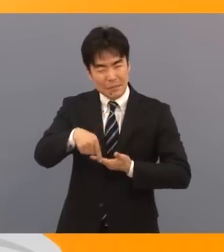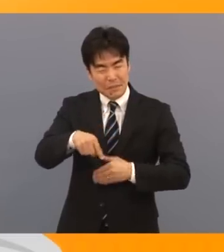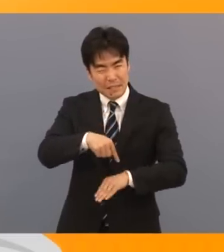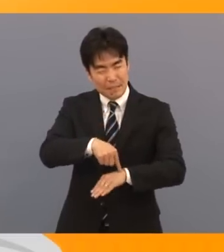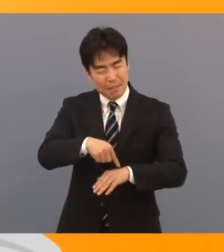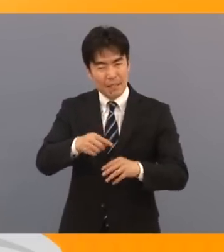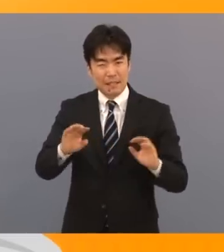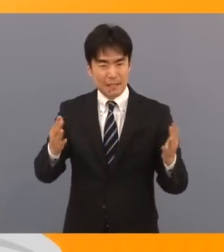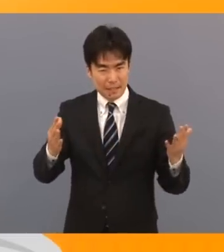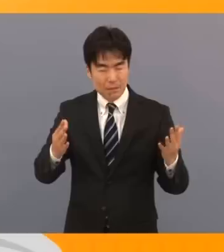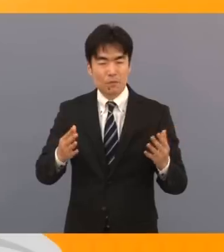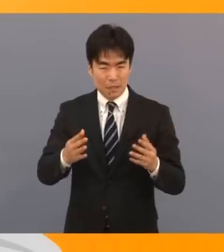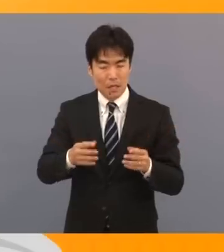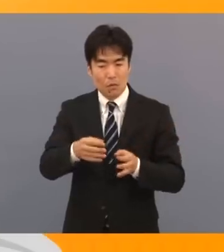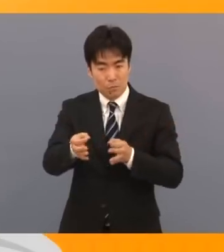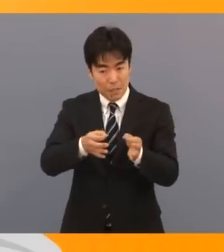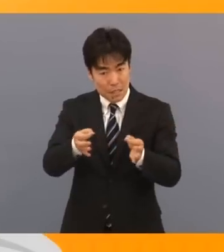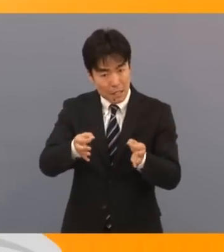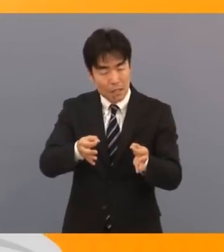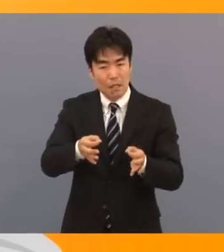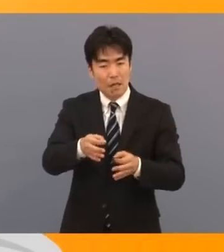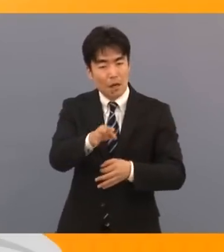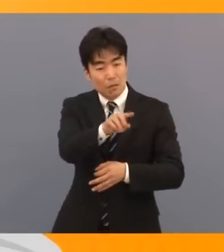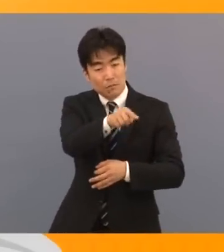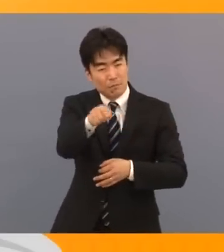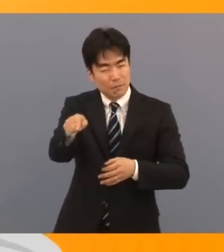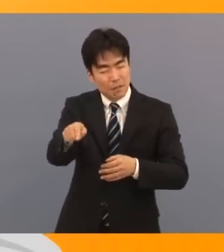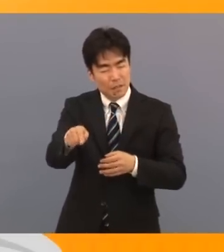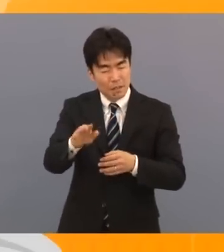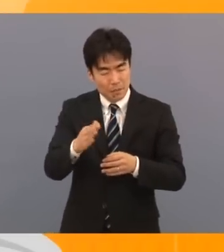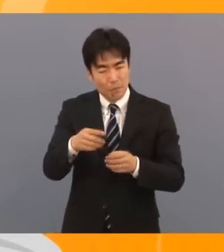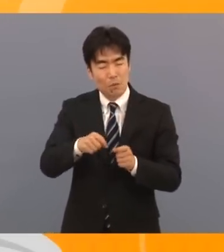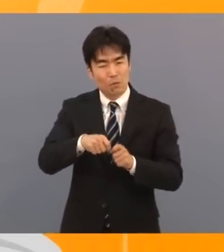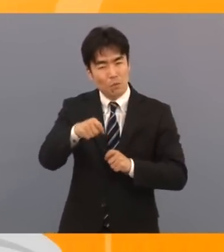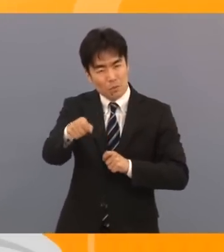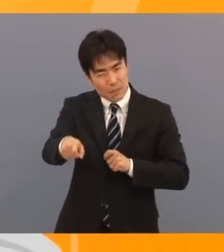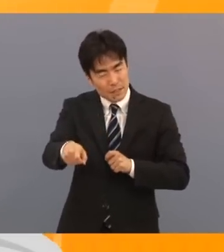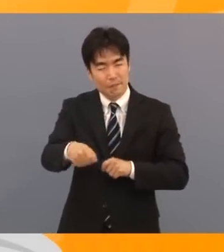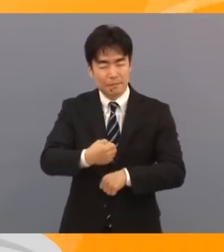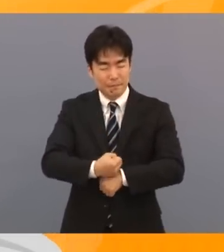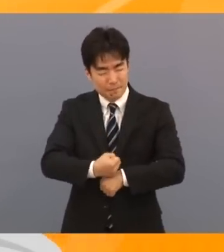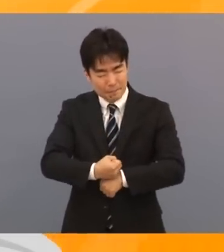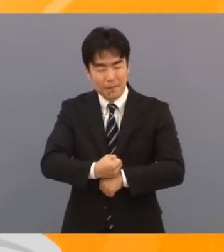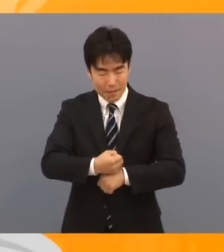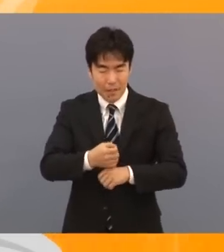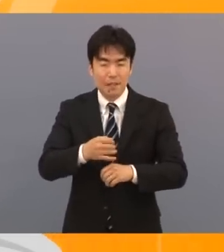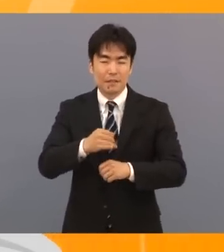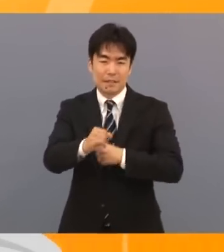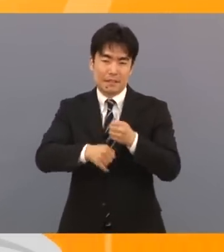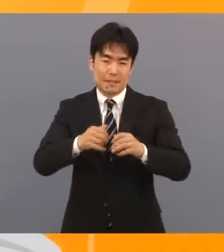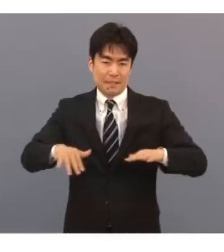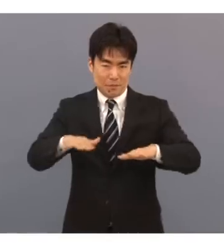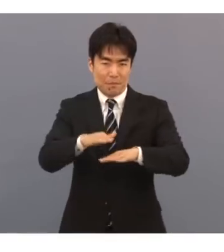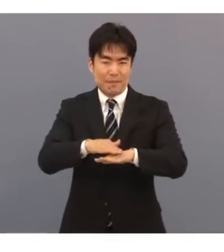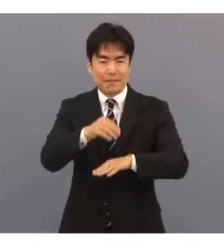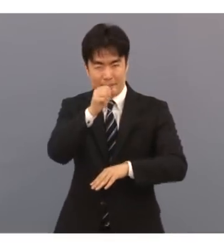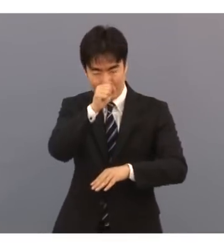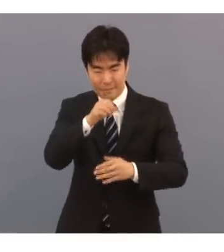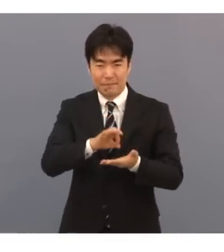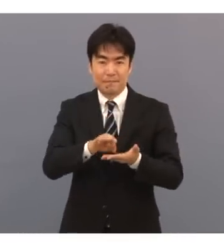方、お店や直売所が家から遠くて買いに行けないといった方、ぜひご利用ください。